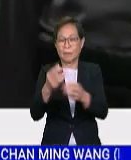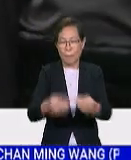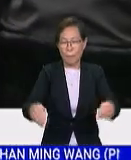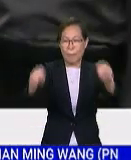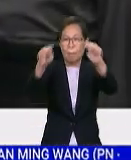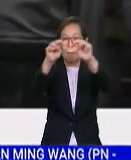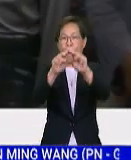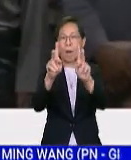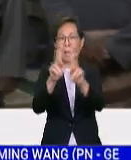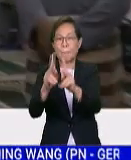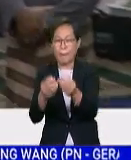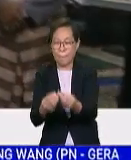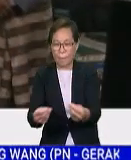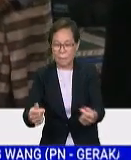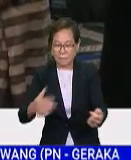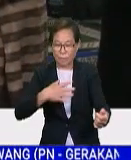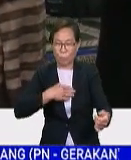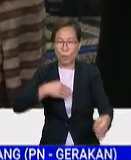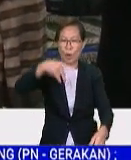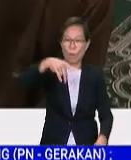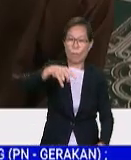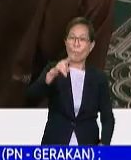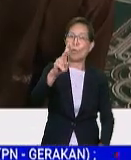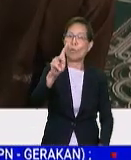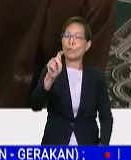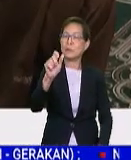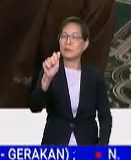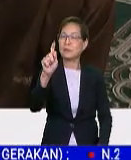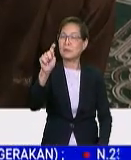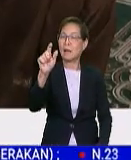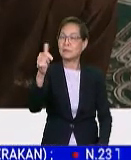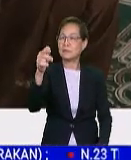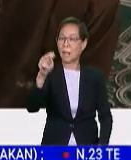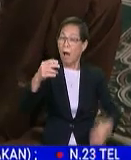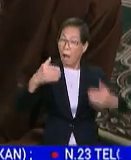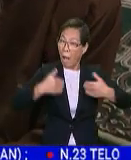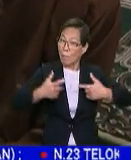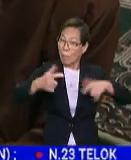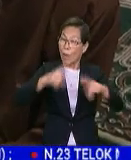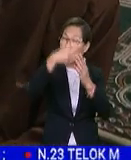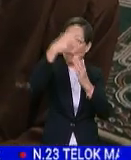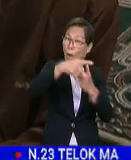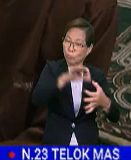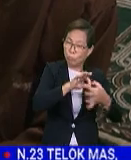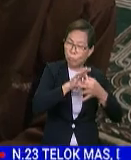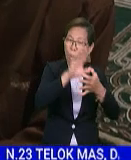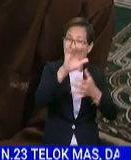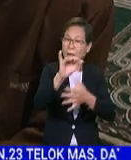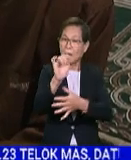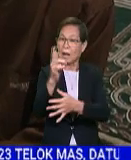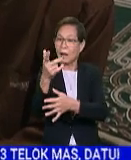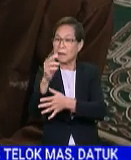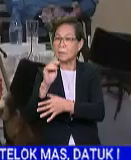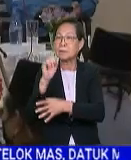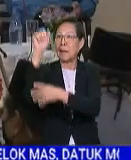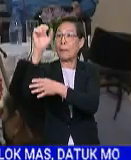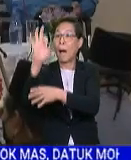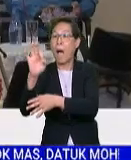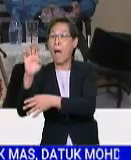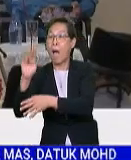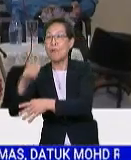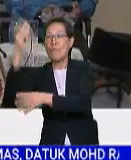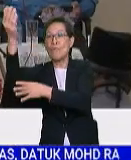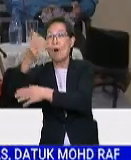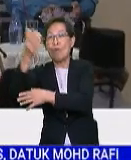Iman Kampung Pasir putih putatan Sementara itu turut berlangsung program kerjasama yadim dengan Sabah FM iaitu